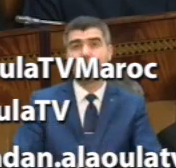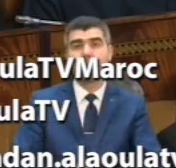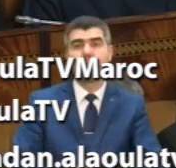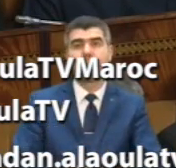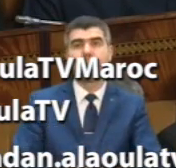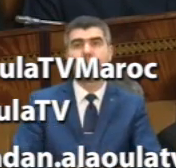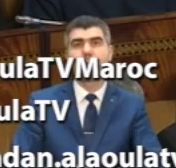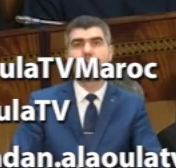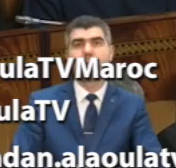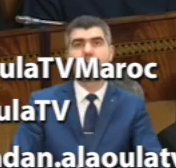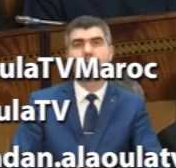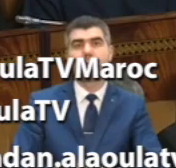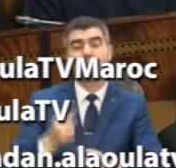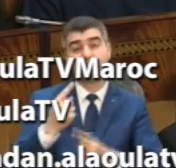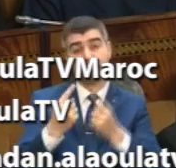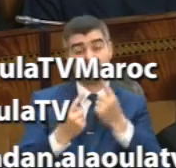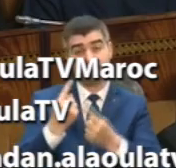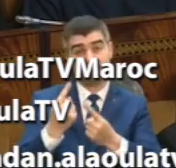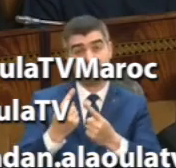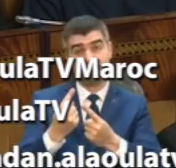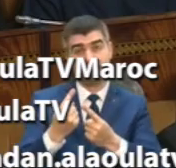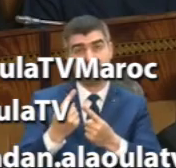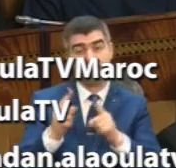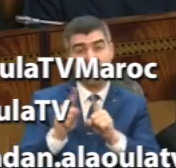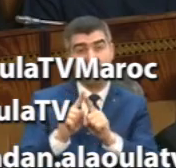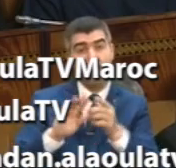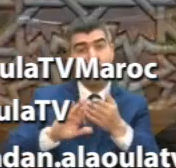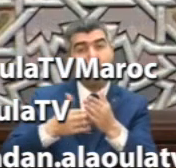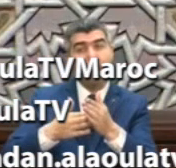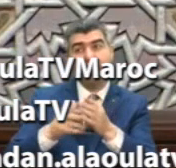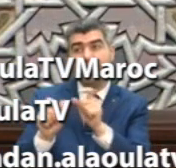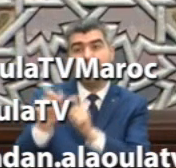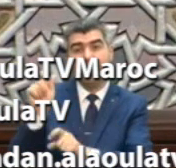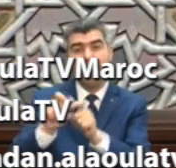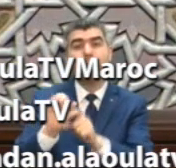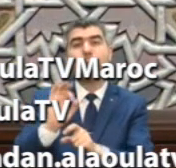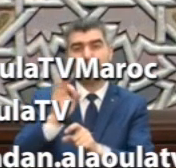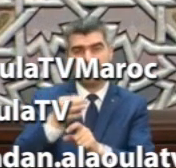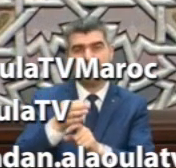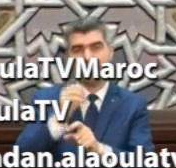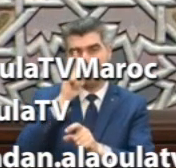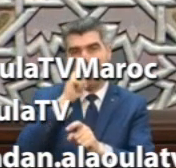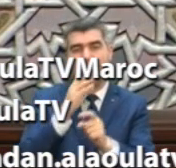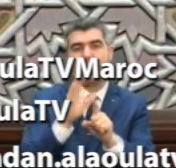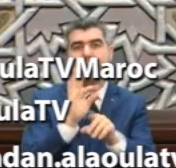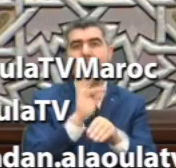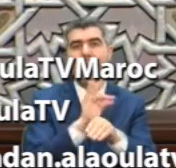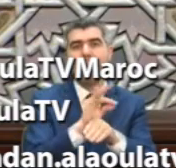للسيد الوزير المحترم لتطمئنه الشعب المغربي على ان فعلا ان التعليم سيكون.